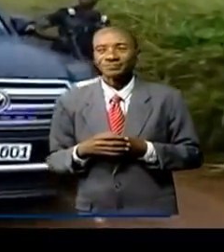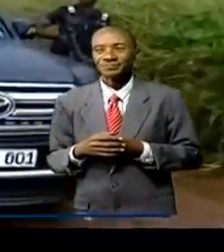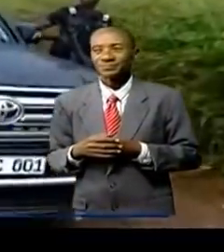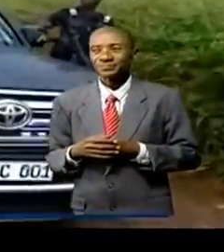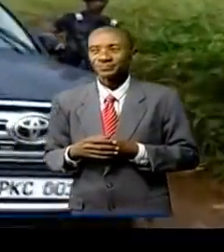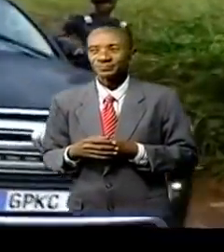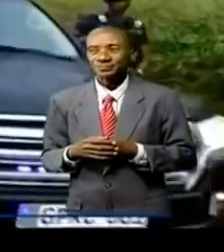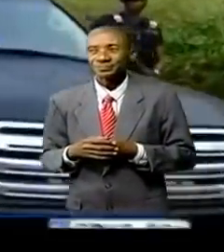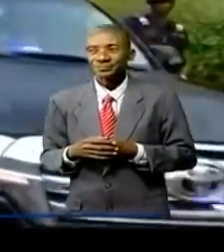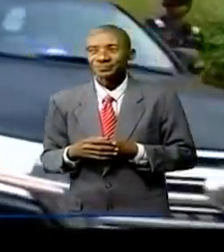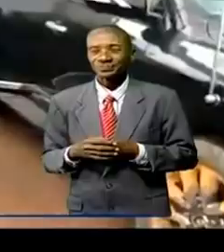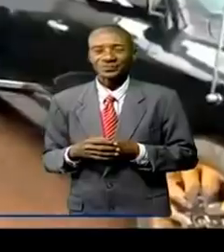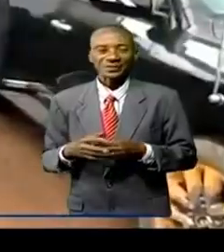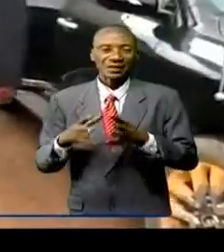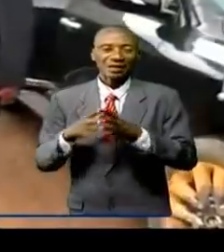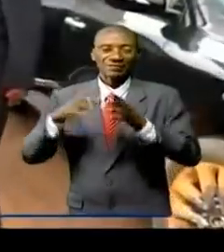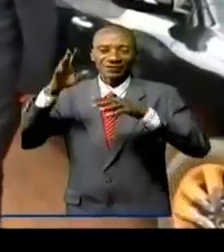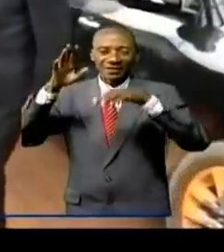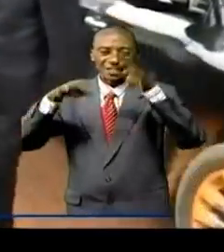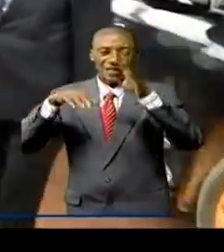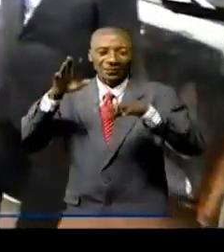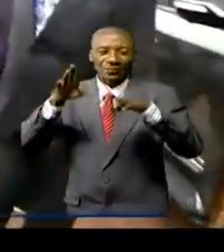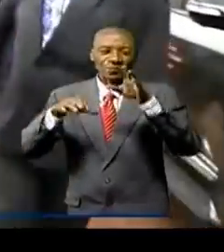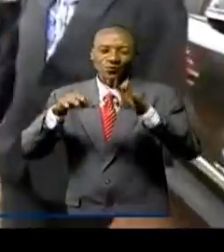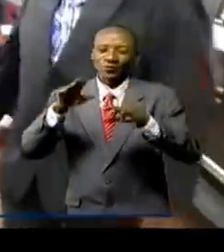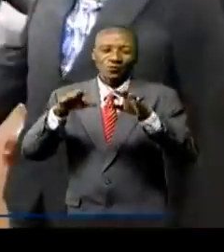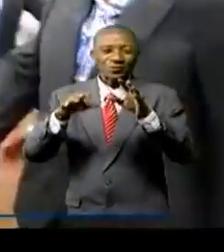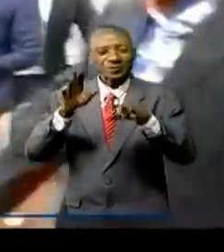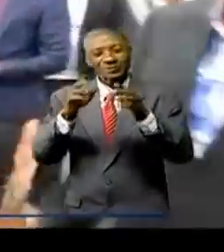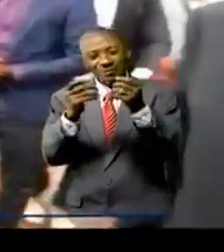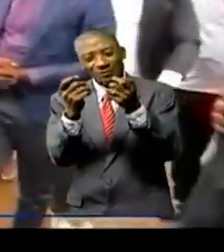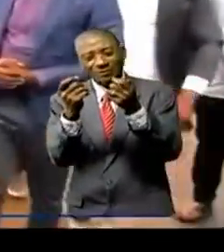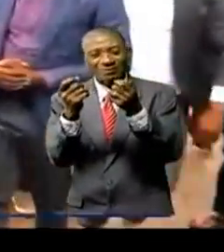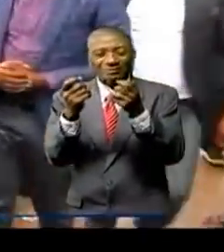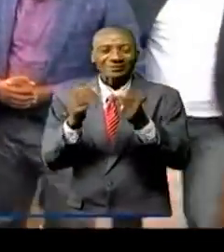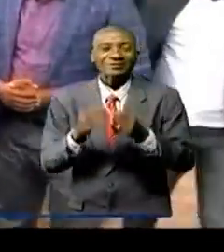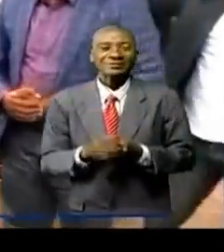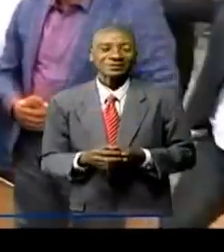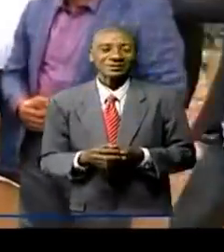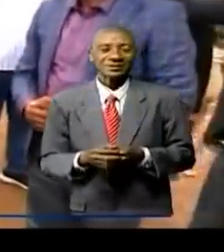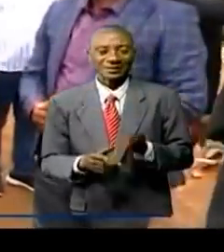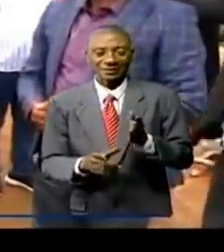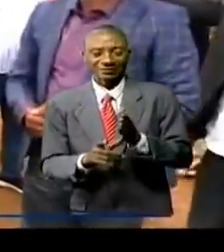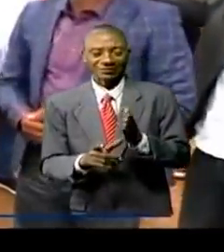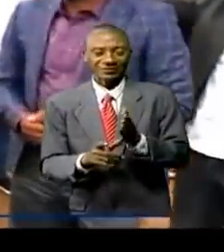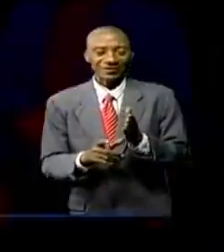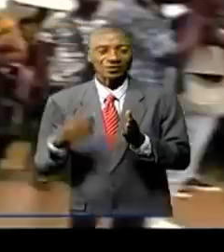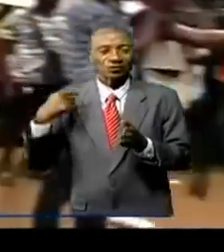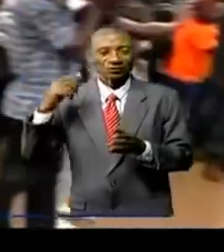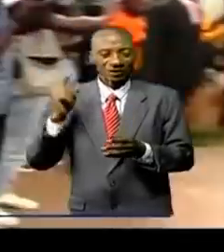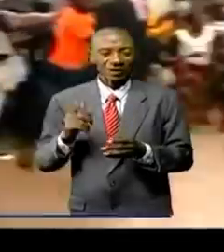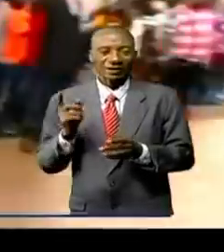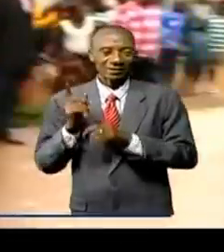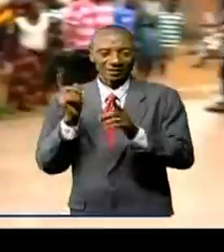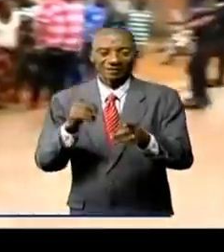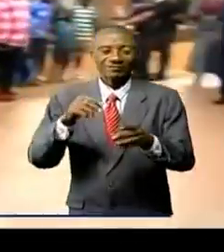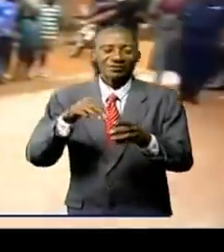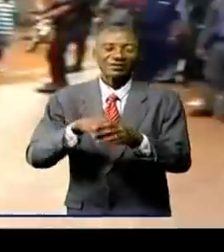C'est sous une pluie douce, signe des bénédictions, que Justin Luemba Makoso, gouverneur AI du Congo central, est arrivé à Tchela,